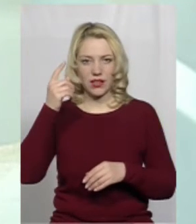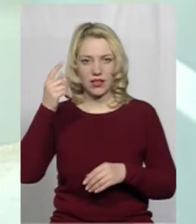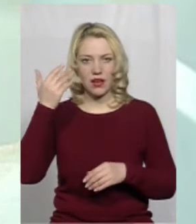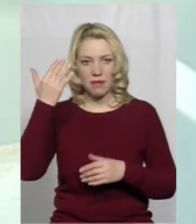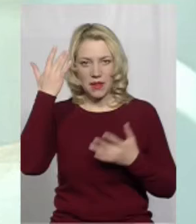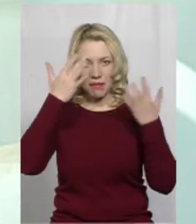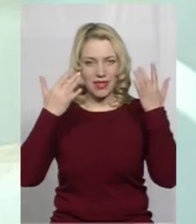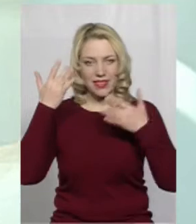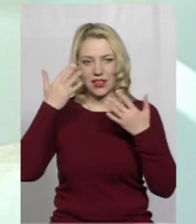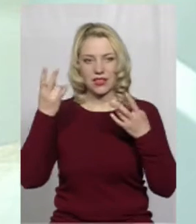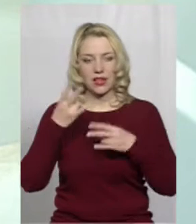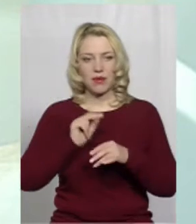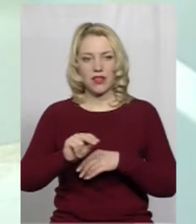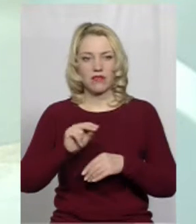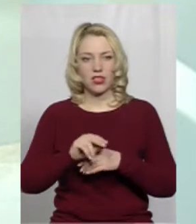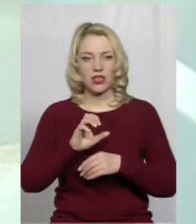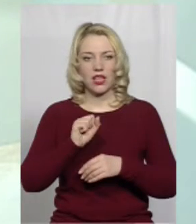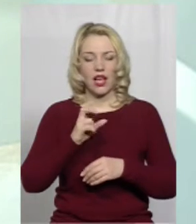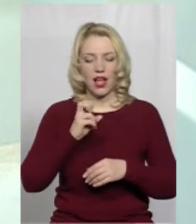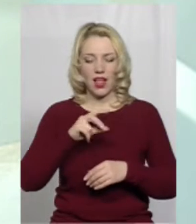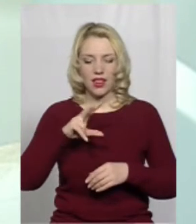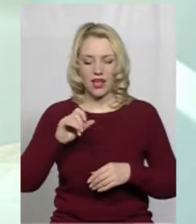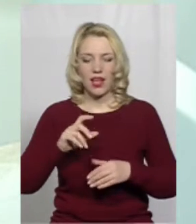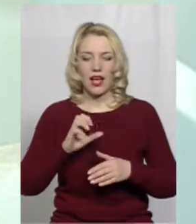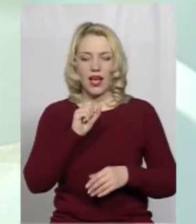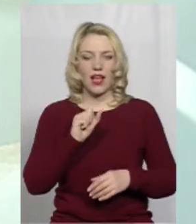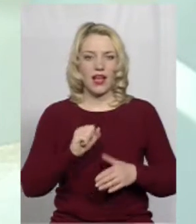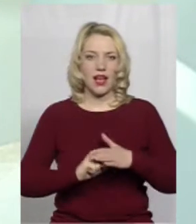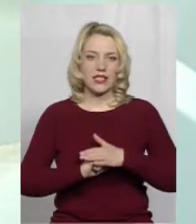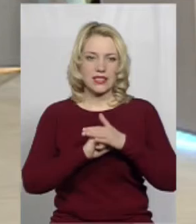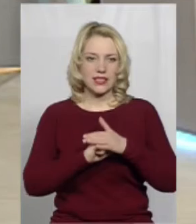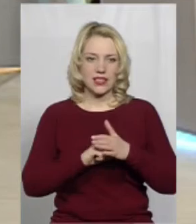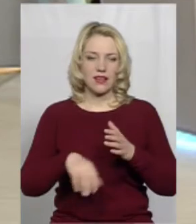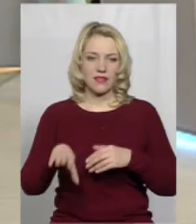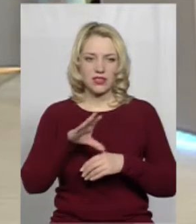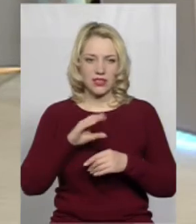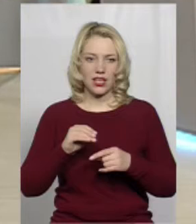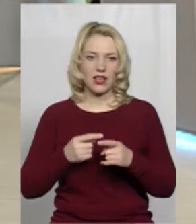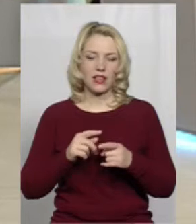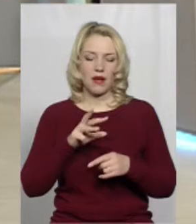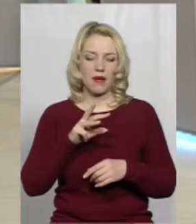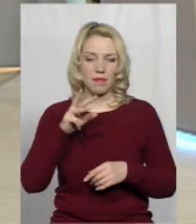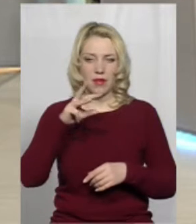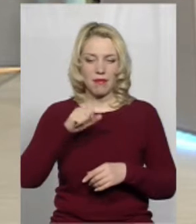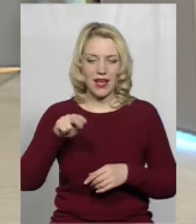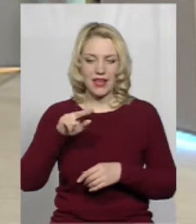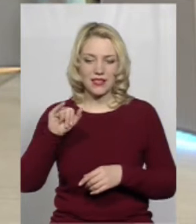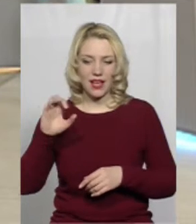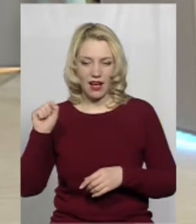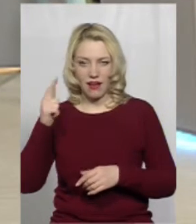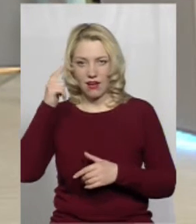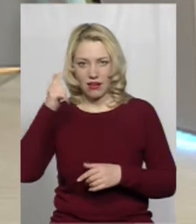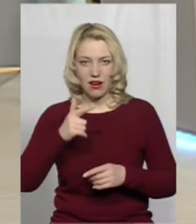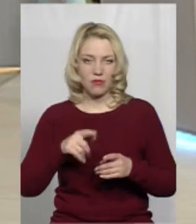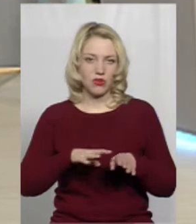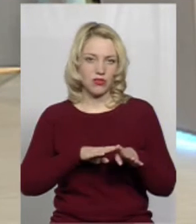менталітету необхідно навчати, але ази музійної грамотності, вони всі основа одна. Так, одна. Ще хочу вас запитати, от про